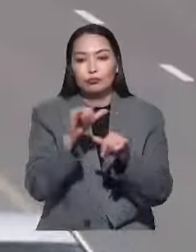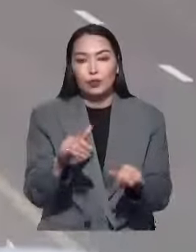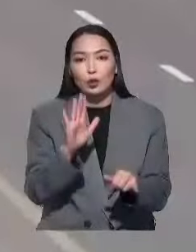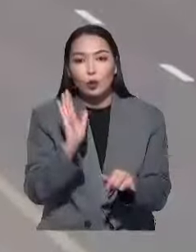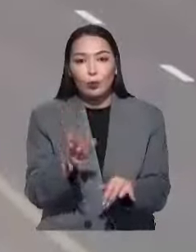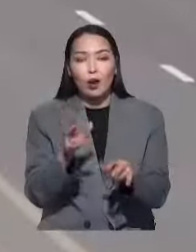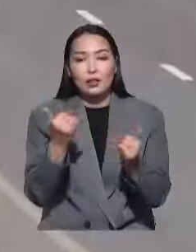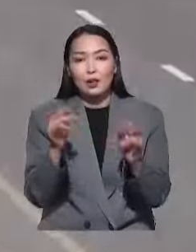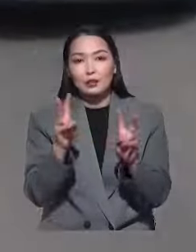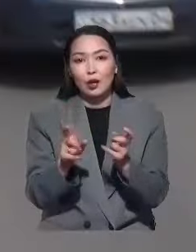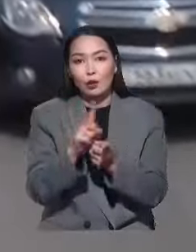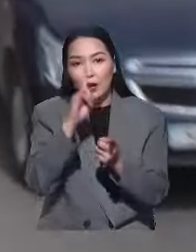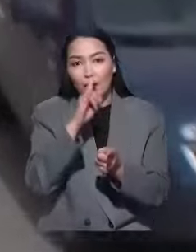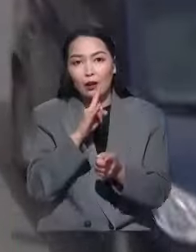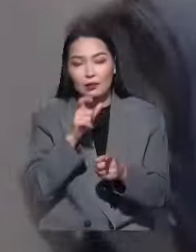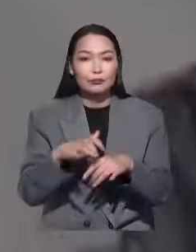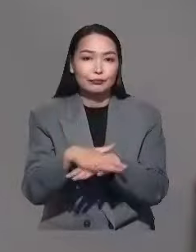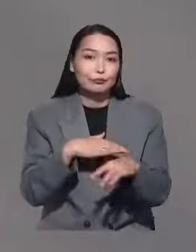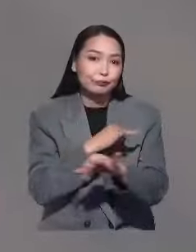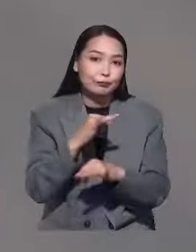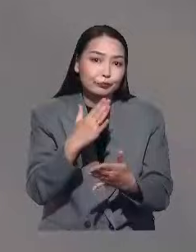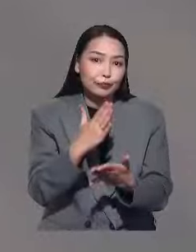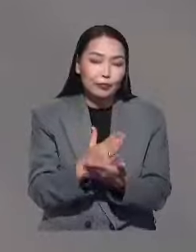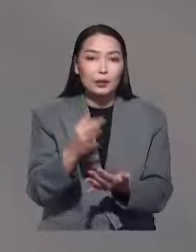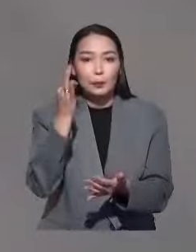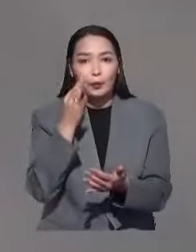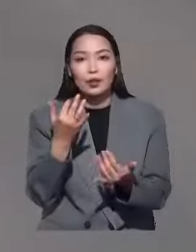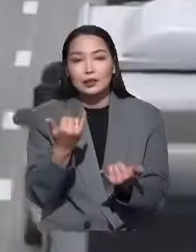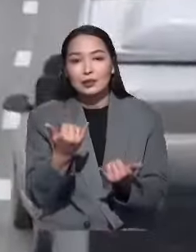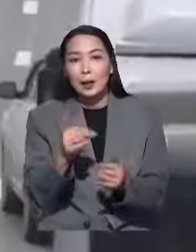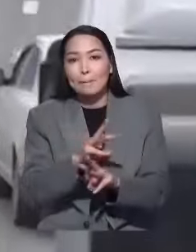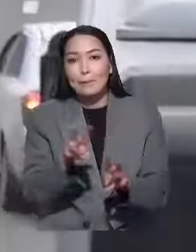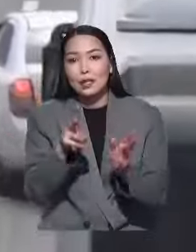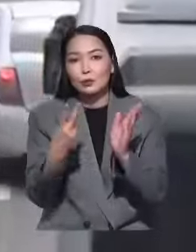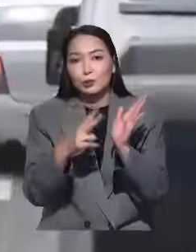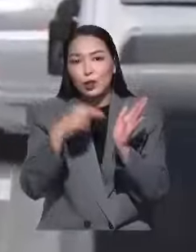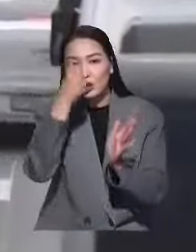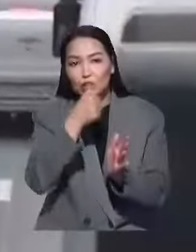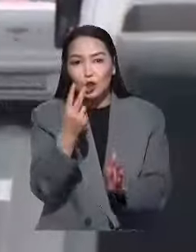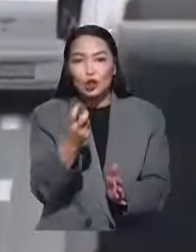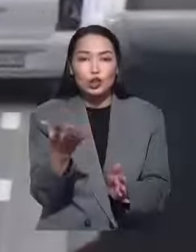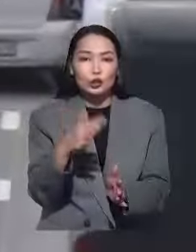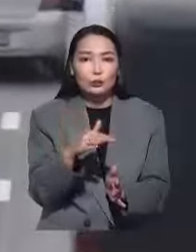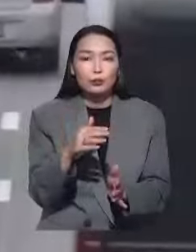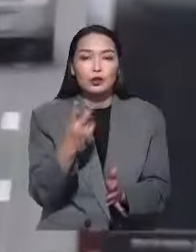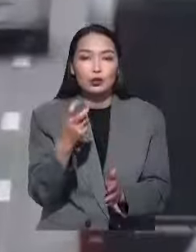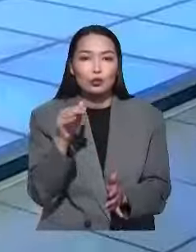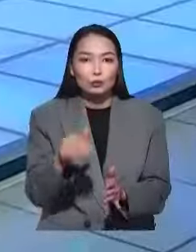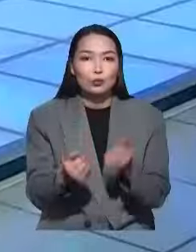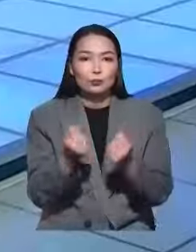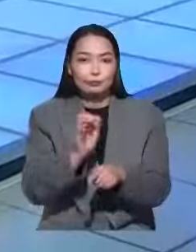Аталған өзгеріс қазір талқыланып жатыр. Айта кетейік, сала министрлігі 2027 жылға қарай 200 мыңға жуық көлік шығаруды жоспарлап